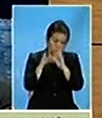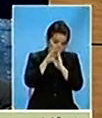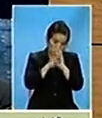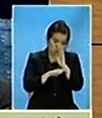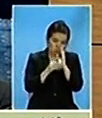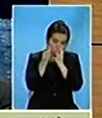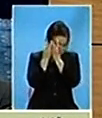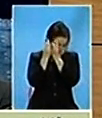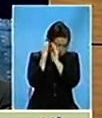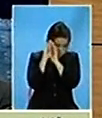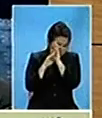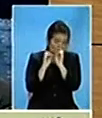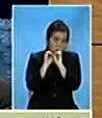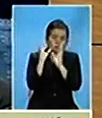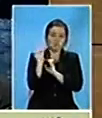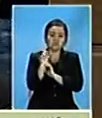นหรือไม่อย่างไรขอบคุณครับ